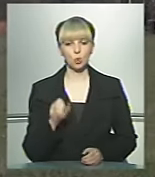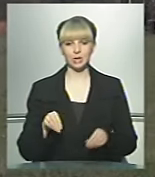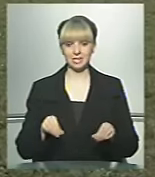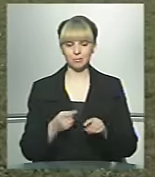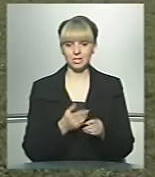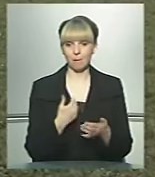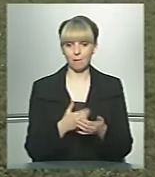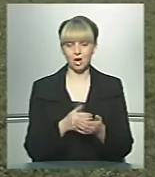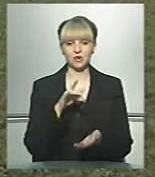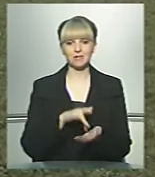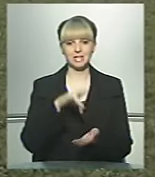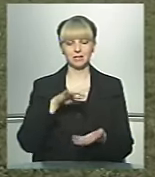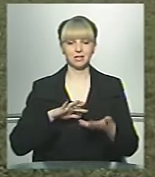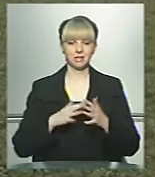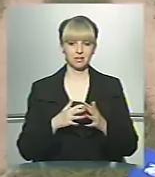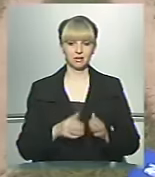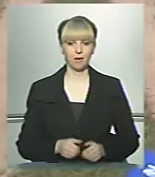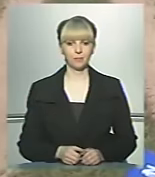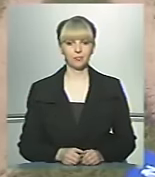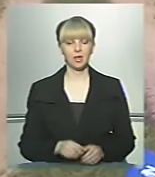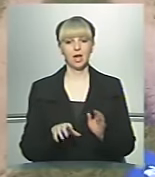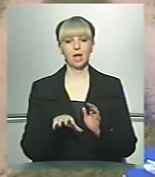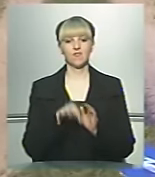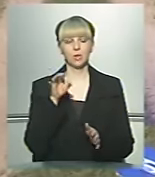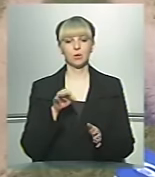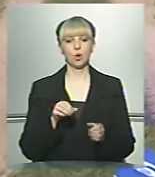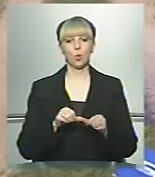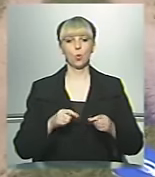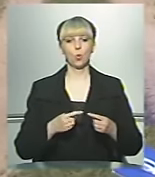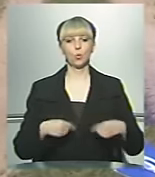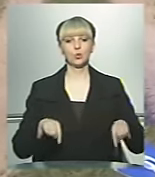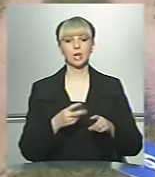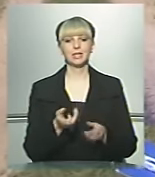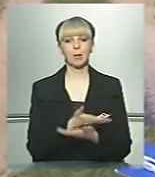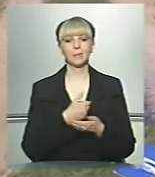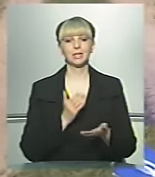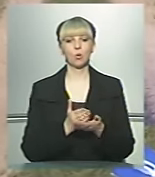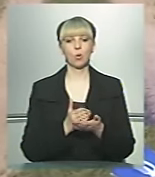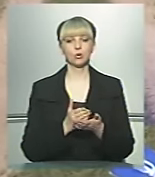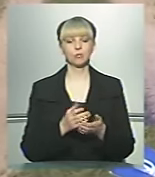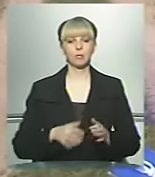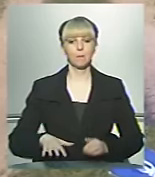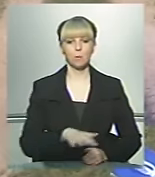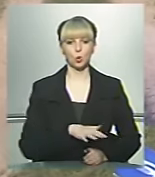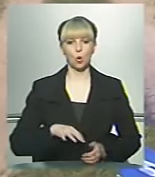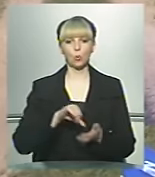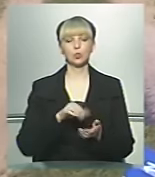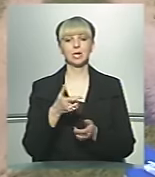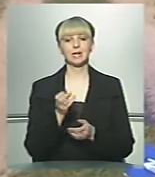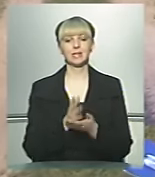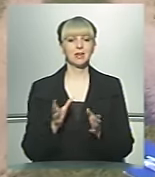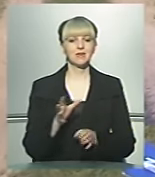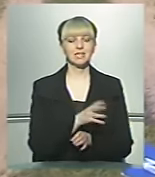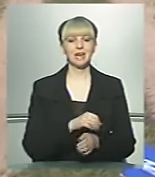це майже в центрі села. Вибрали участок, де ми знаходимося на цій площі, участок, де є